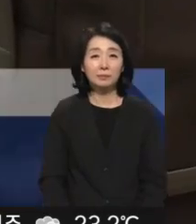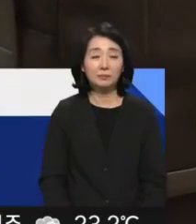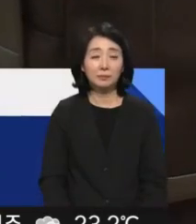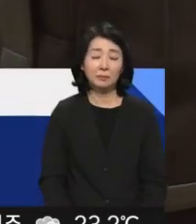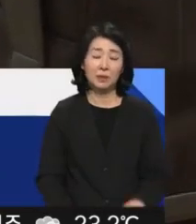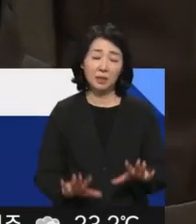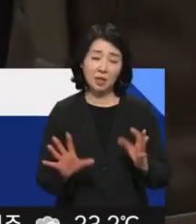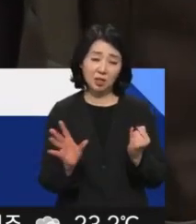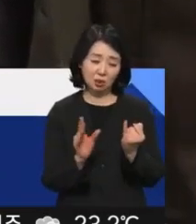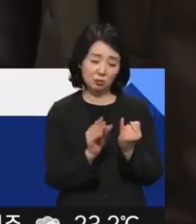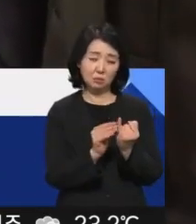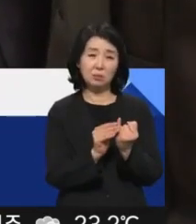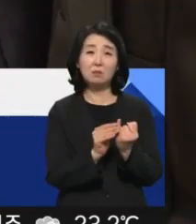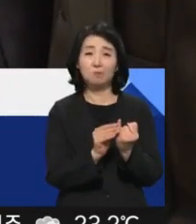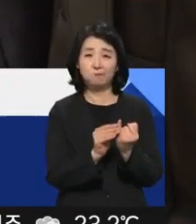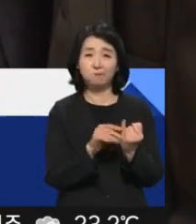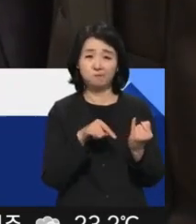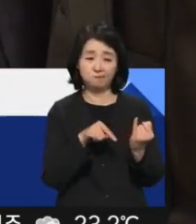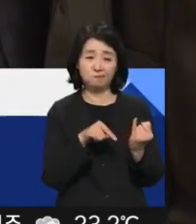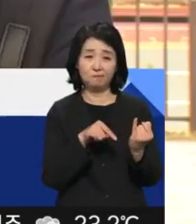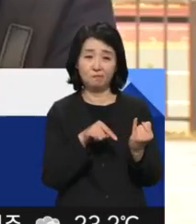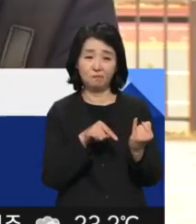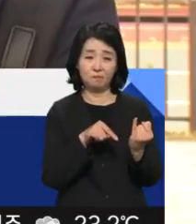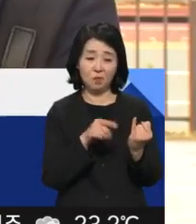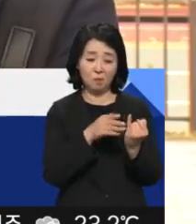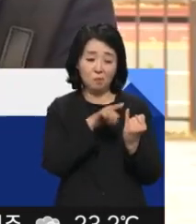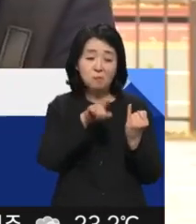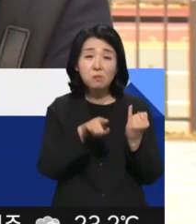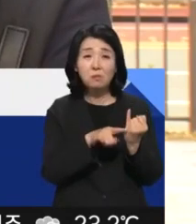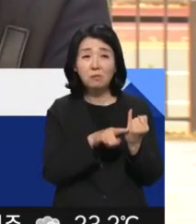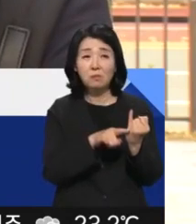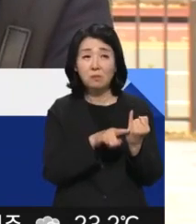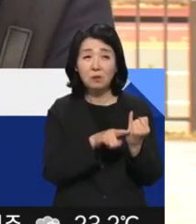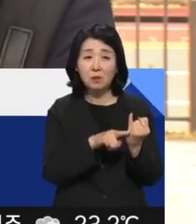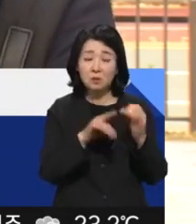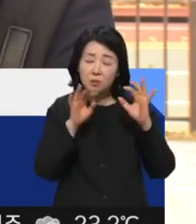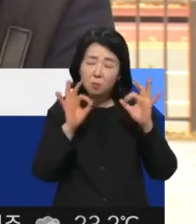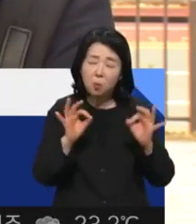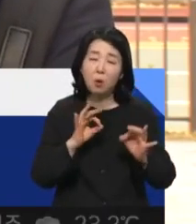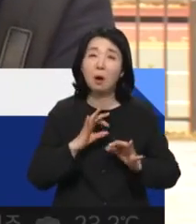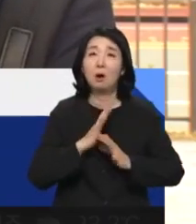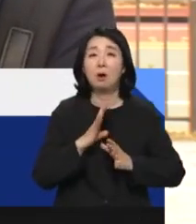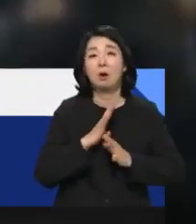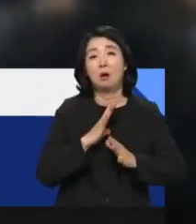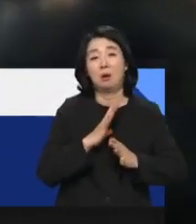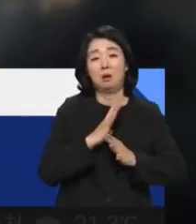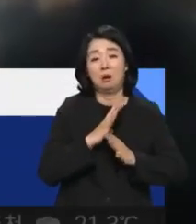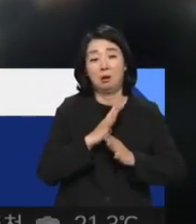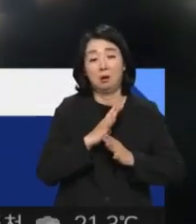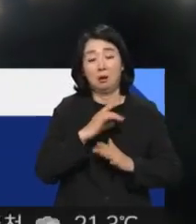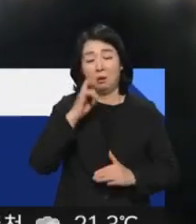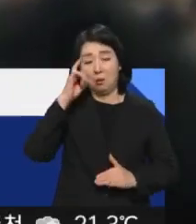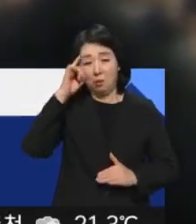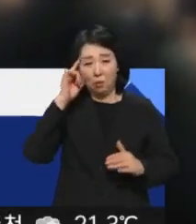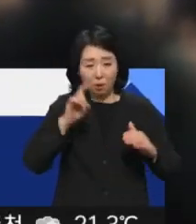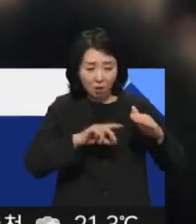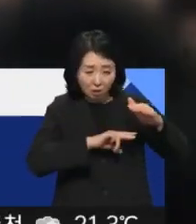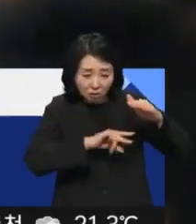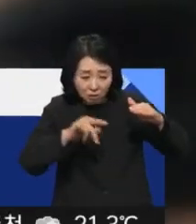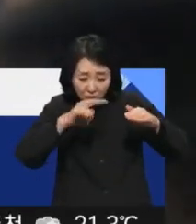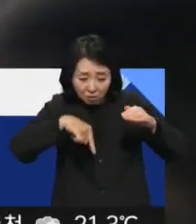지금은 임신 중이다 보니까 오히려 그 일을 보고 나서 더욱더 저한테 공포로 와닿더라고요. 내부 상황이